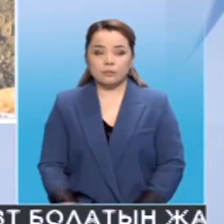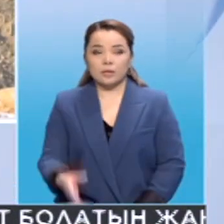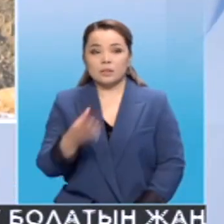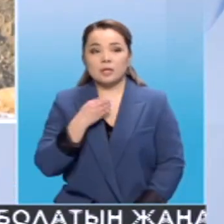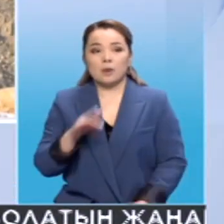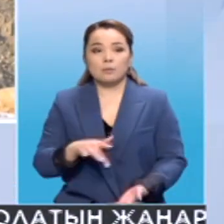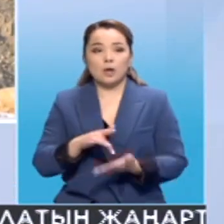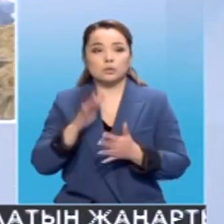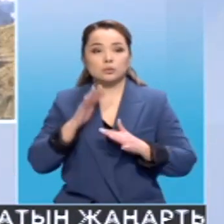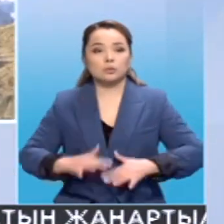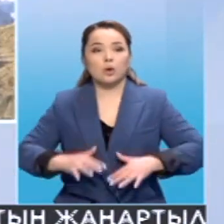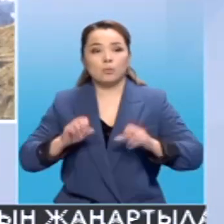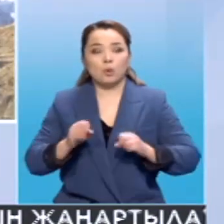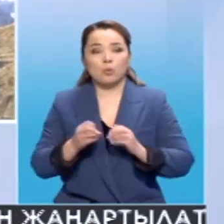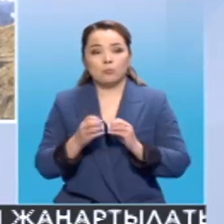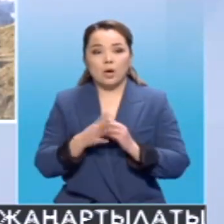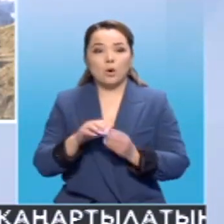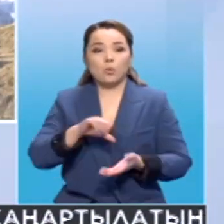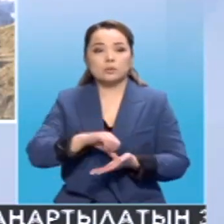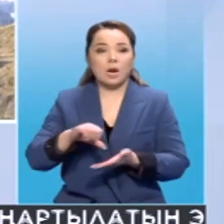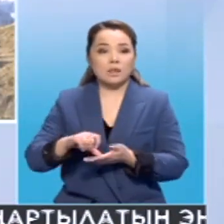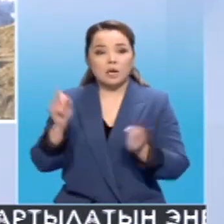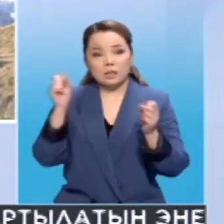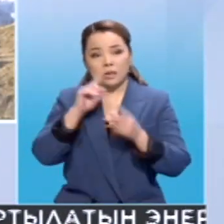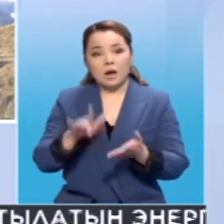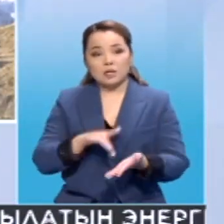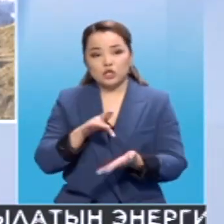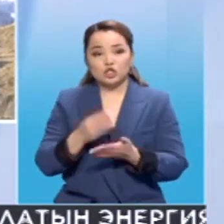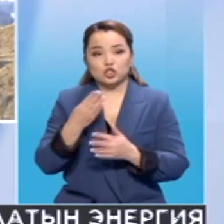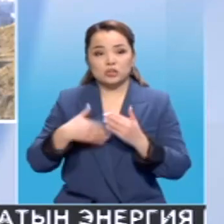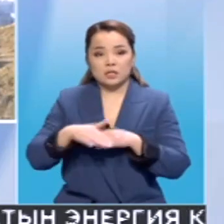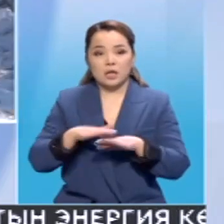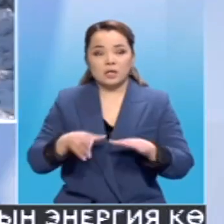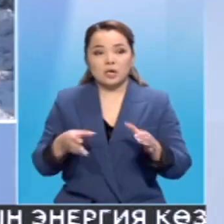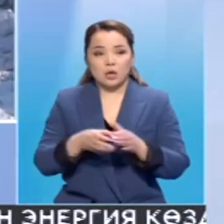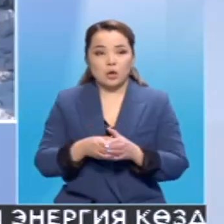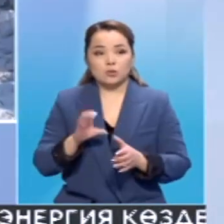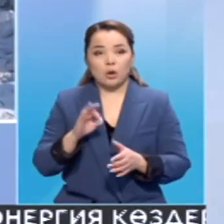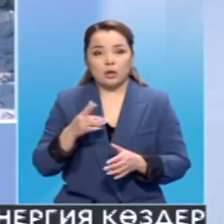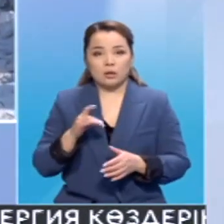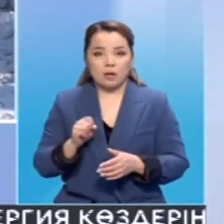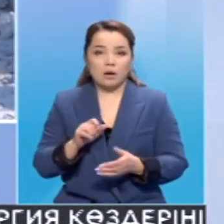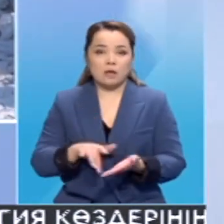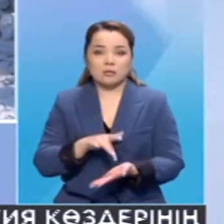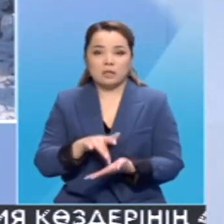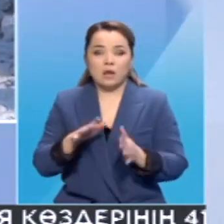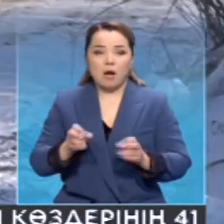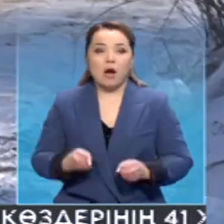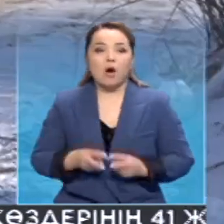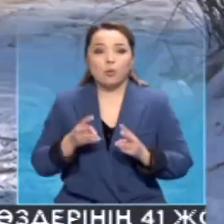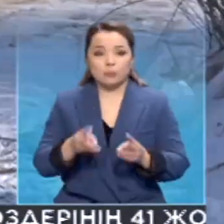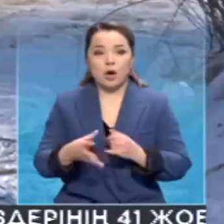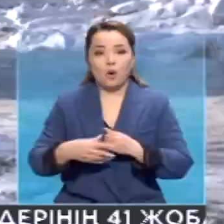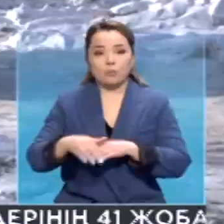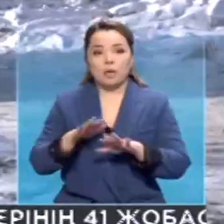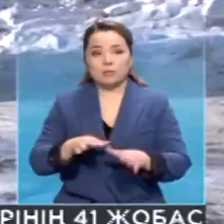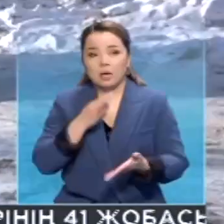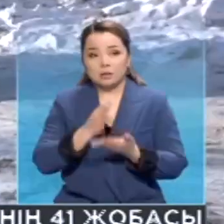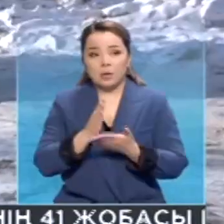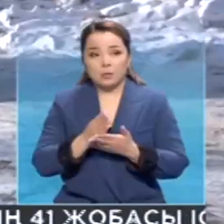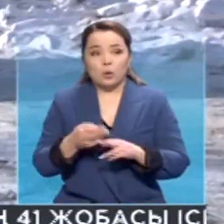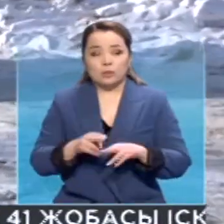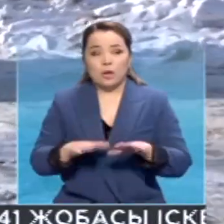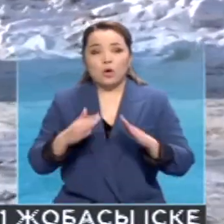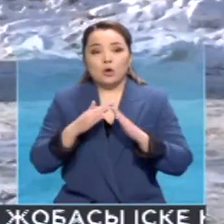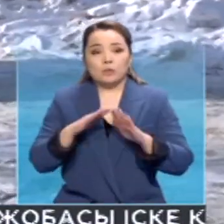Семей қаласында су басуы мүмкін 15 учаск анықталды. Қаладағы Шығыс кенті мен Согра ауданы ең қауіпті аумақ болып тұр. Ол